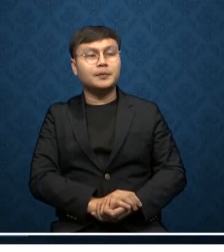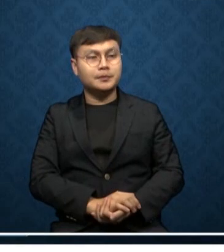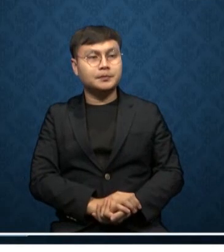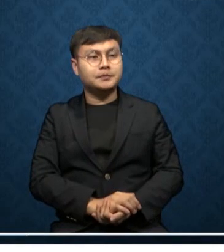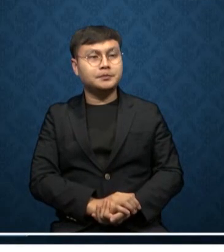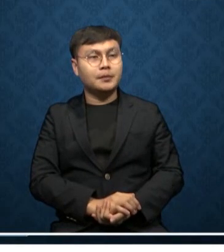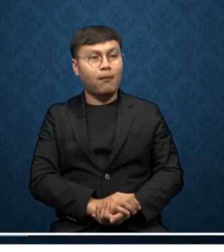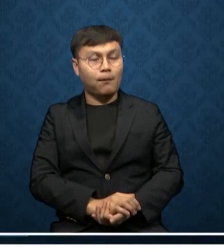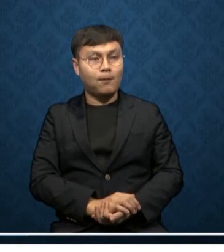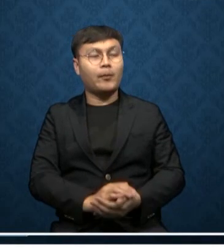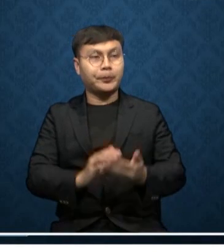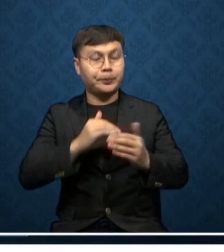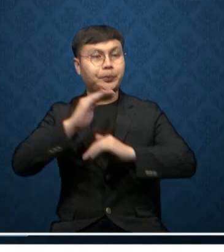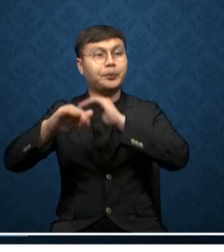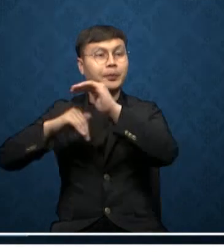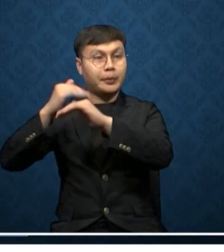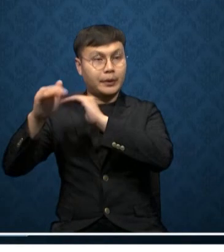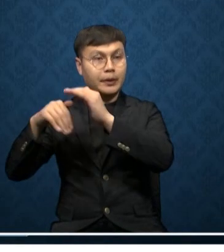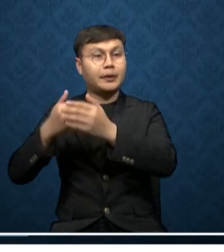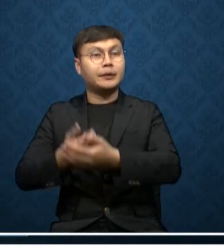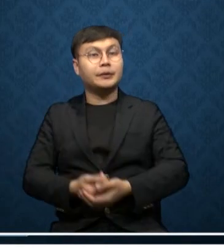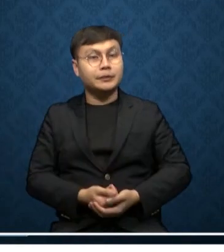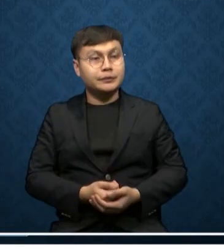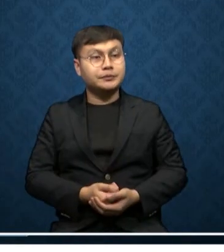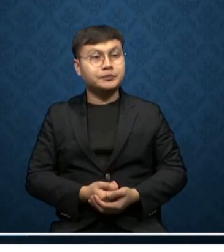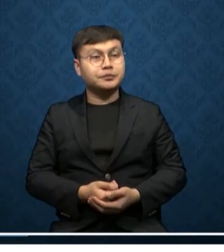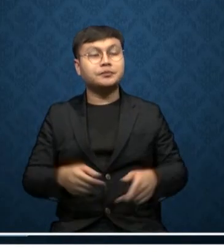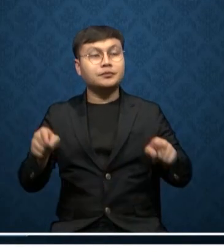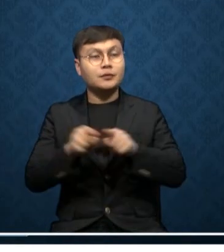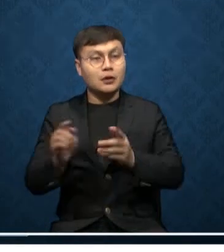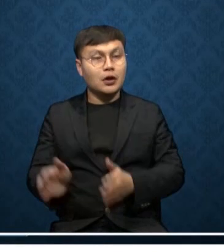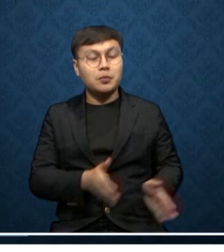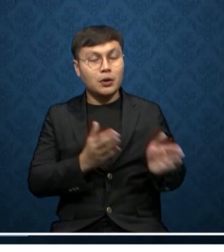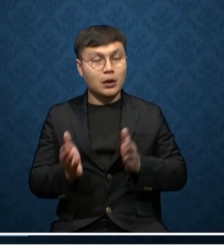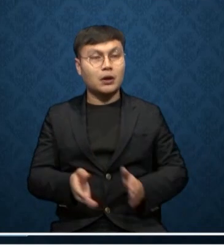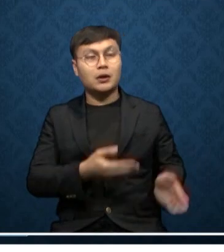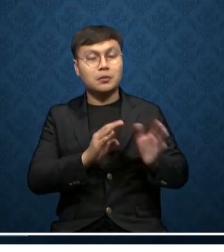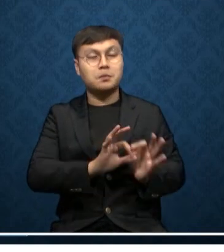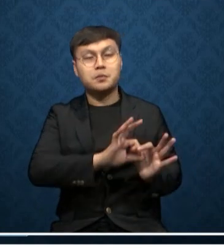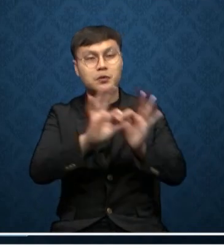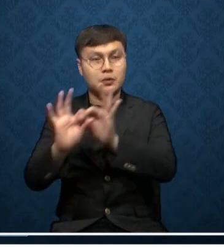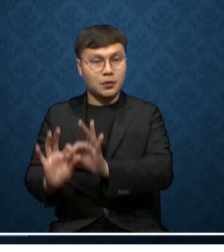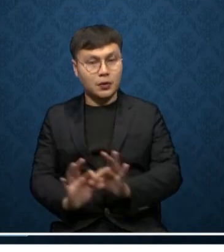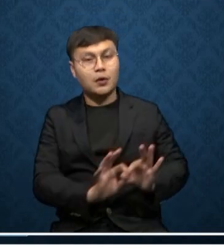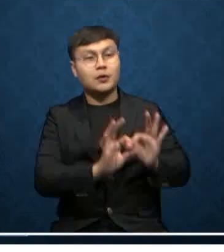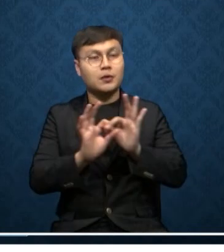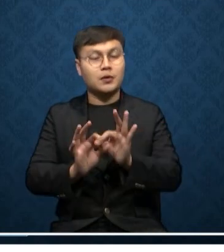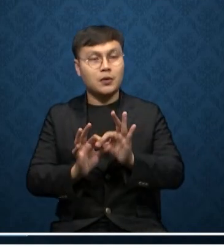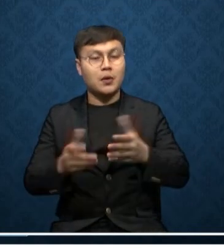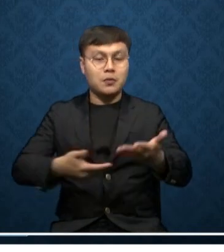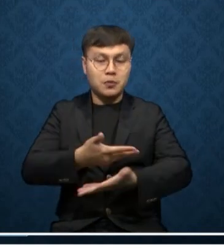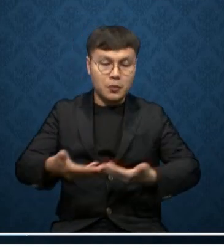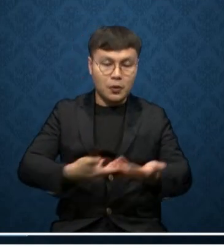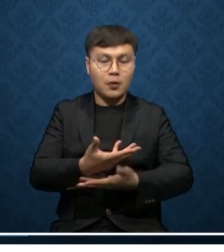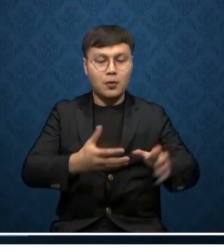ต่อไปนะครับเรื่องการขับเคลื่อนอย่าพูดได้นำเรียนไปแล้วนะครับว่าควรการดำเนินการให้เกิดการบุรณาการระดับชาติมีการหารือร่วมกันโวยงาน